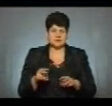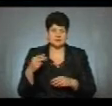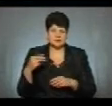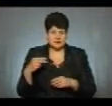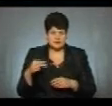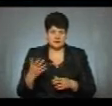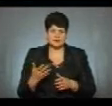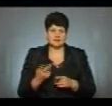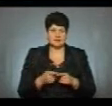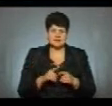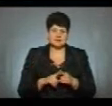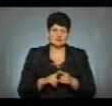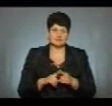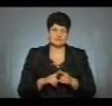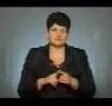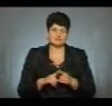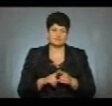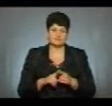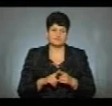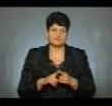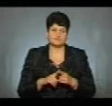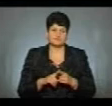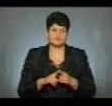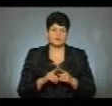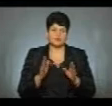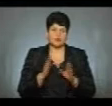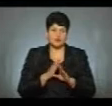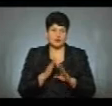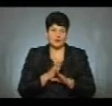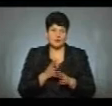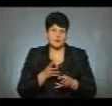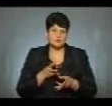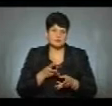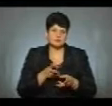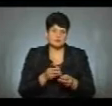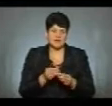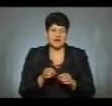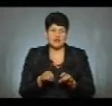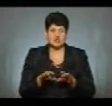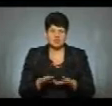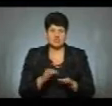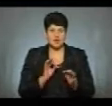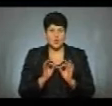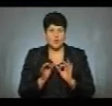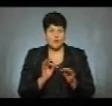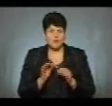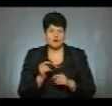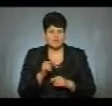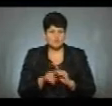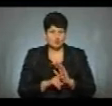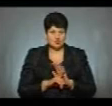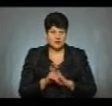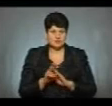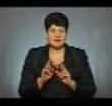зокрема, такі доленосні рішення чи обговорення їх спочатку,